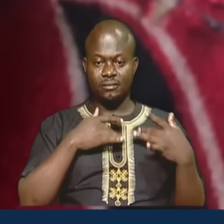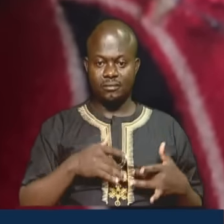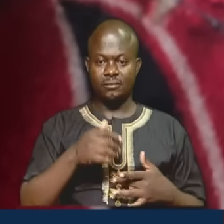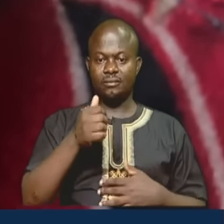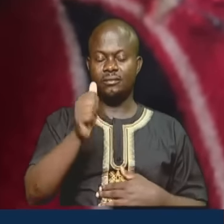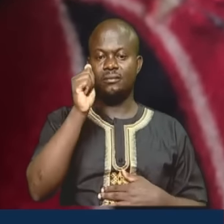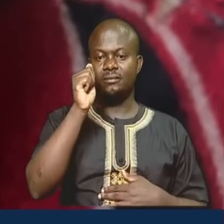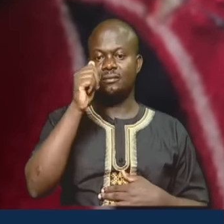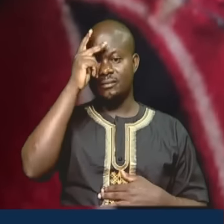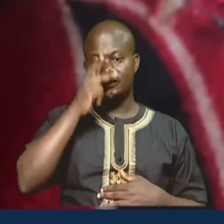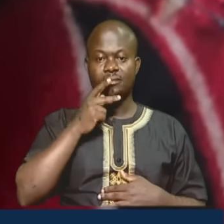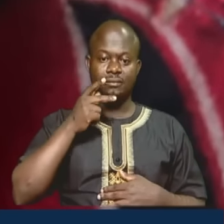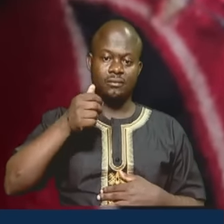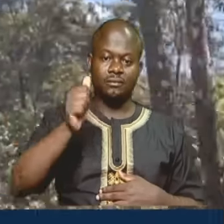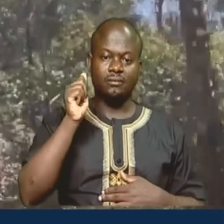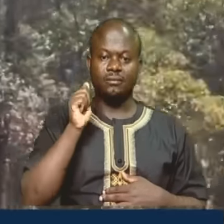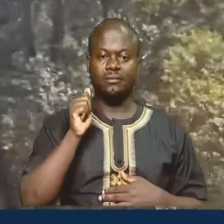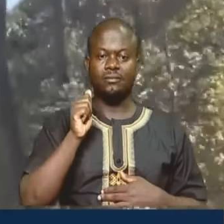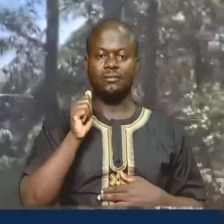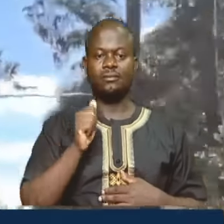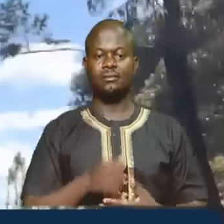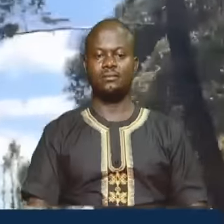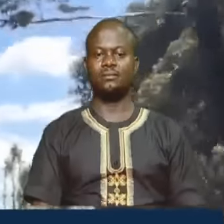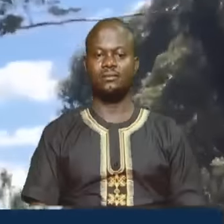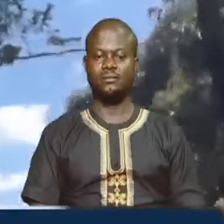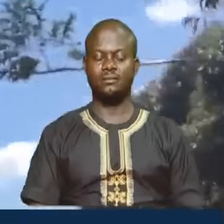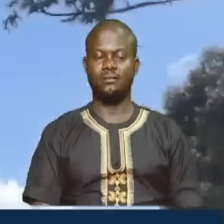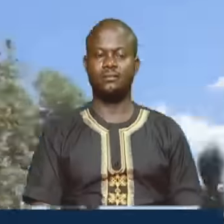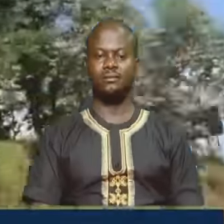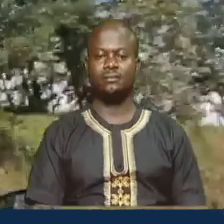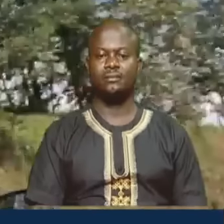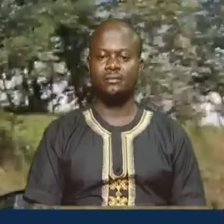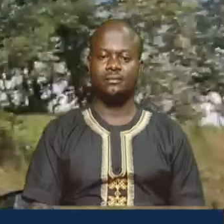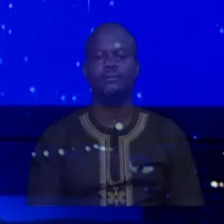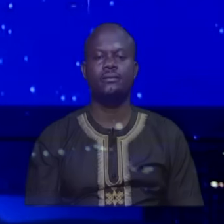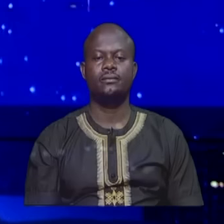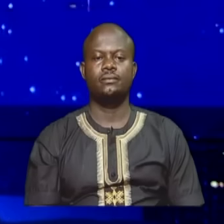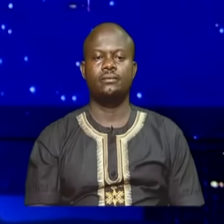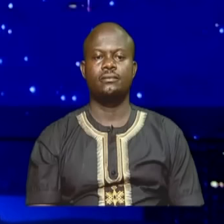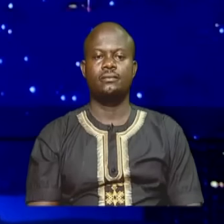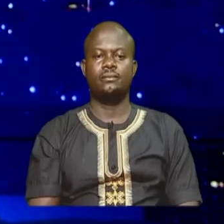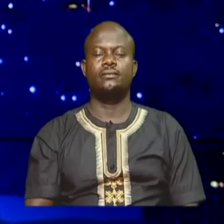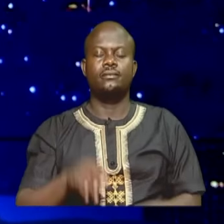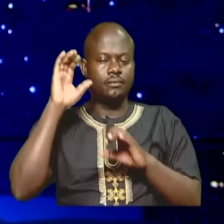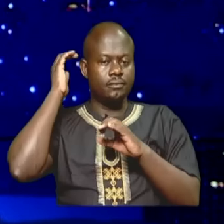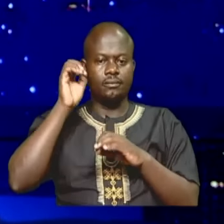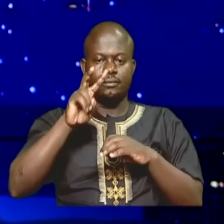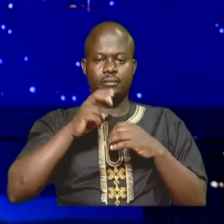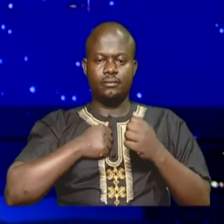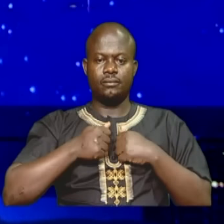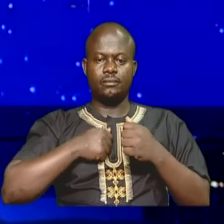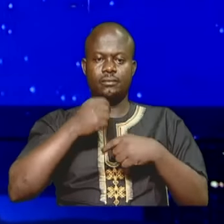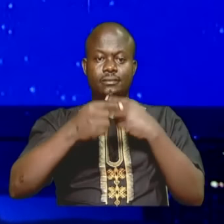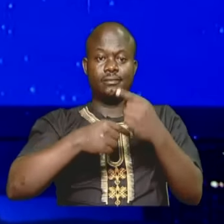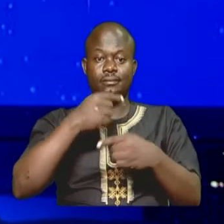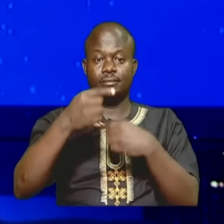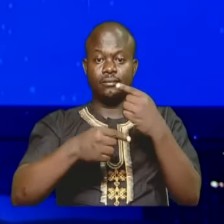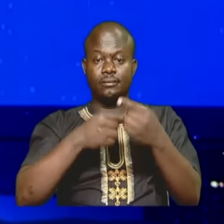ku mubyeyi wabo Theogene Twibanire Igicumbi aya namakuru ya televiziyo Rwanda